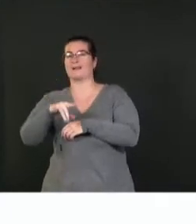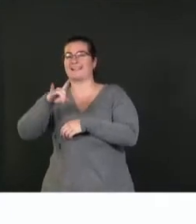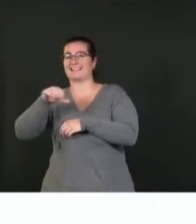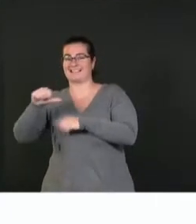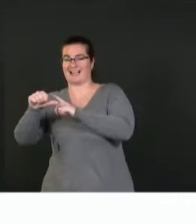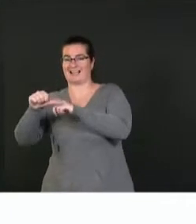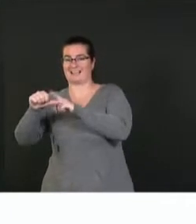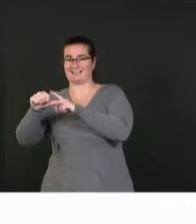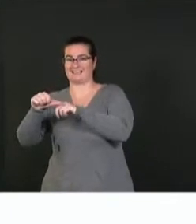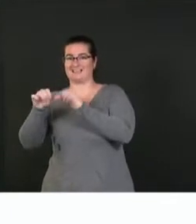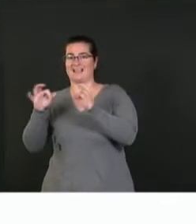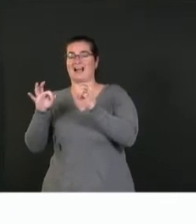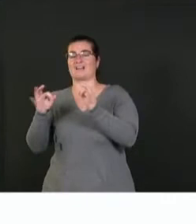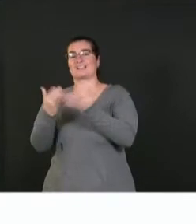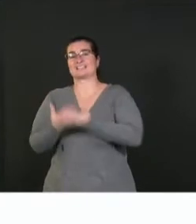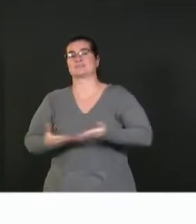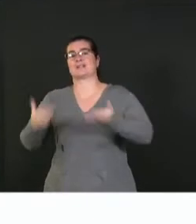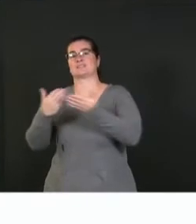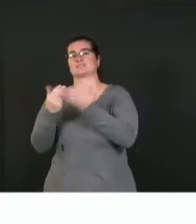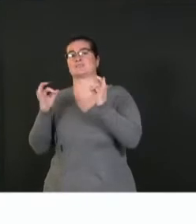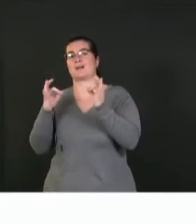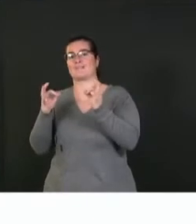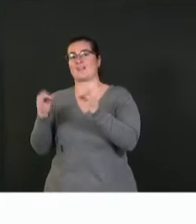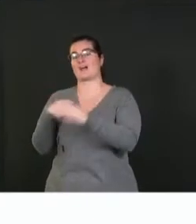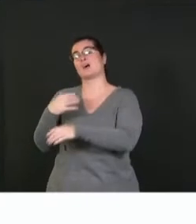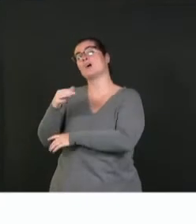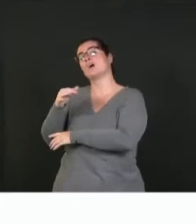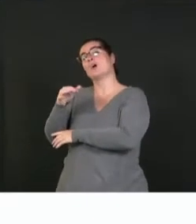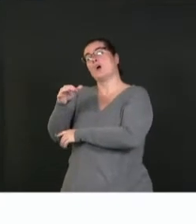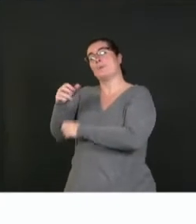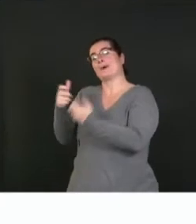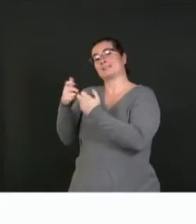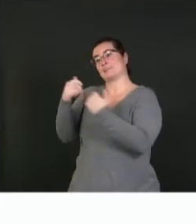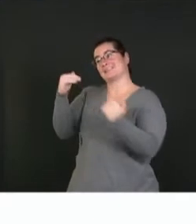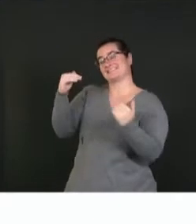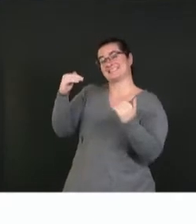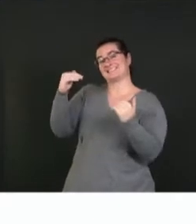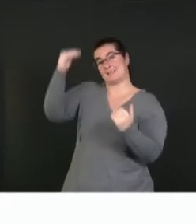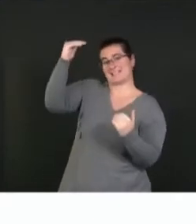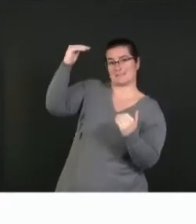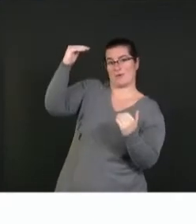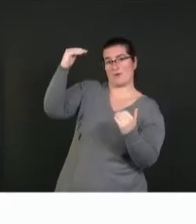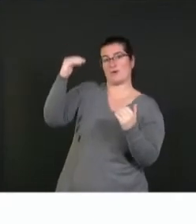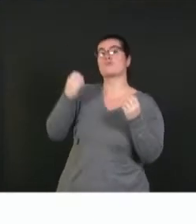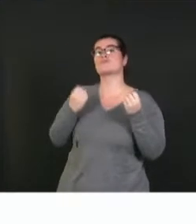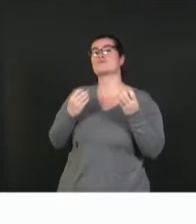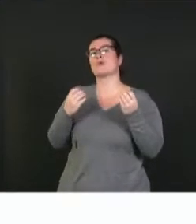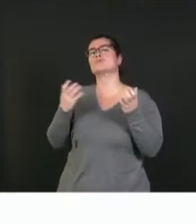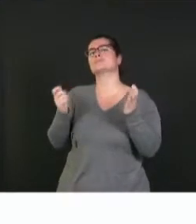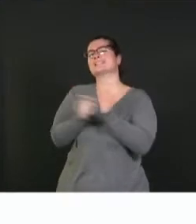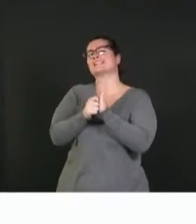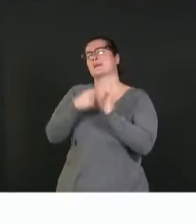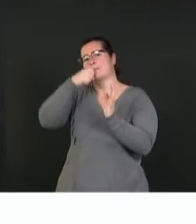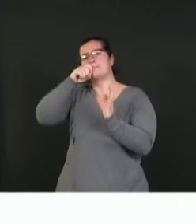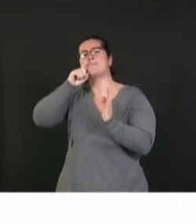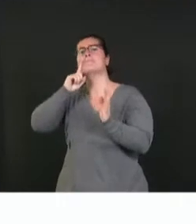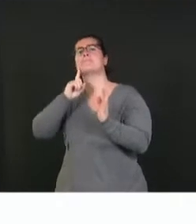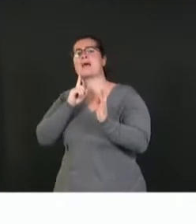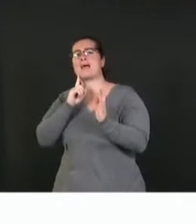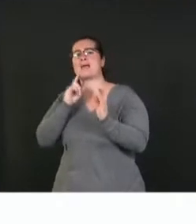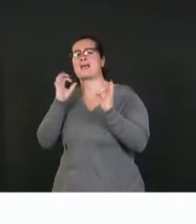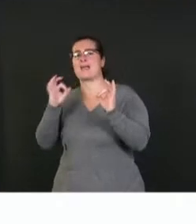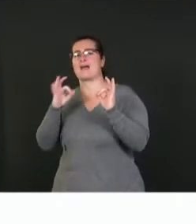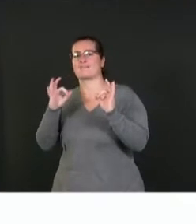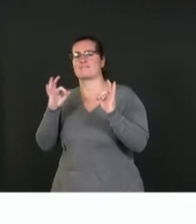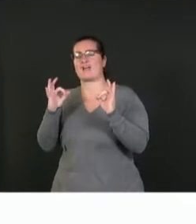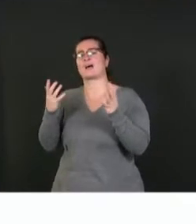France aujourd'hui, au-delà de sa biocapacité. Vous savez, chez nous, le jour du dépassement, c'est en mai. Hein. Oui. Donc voilà, on